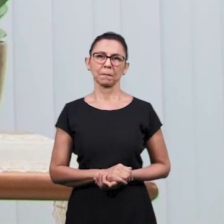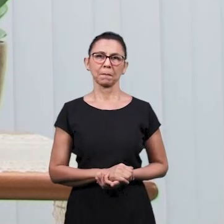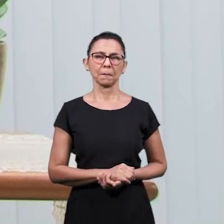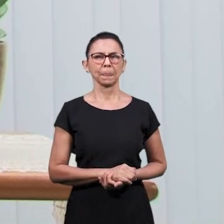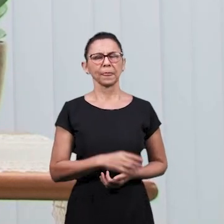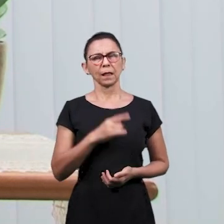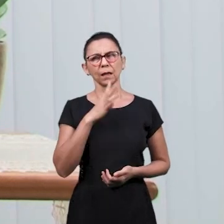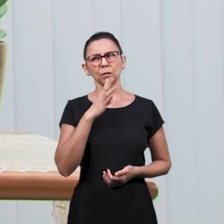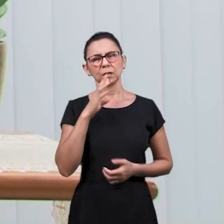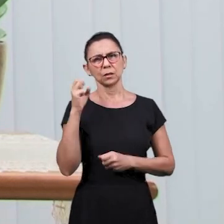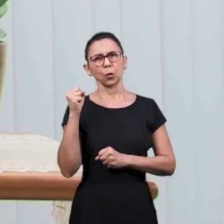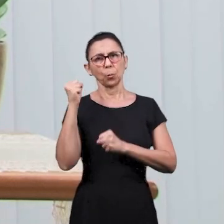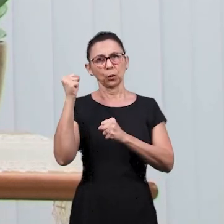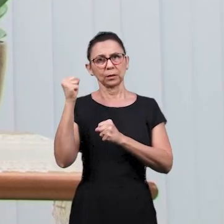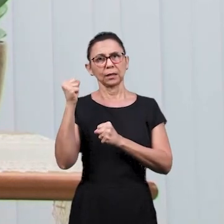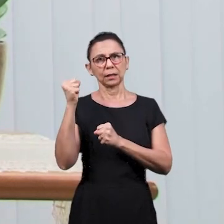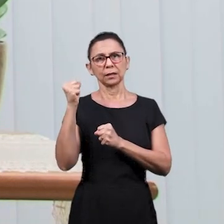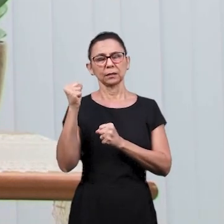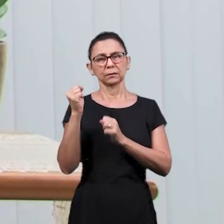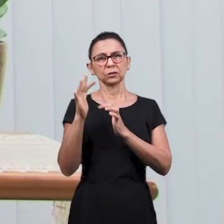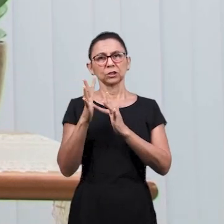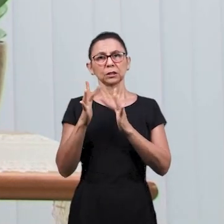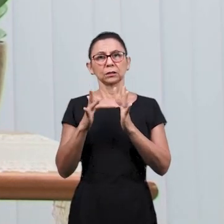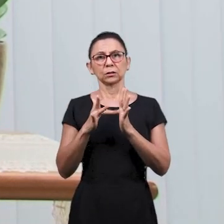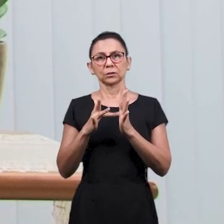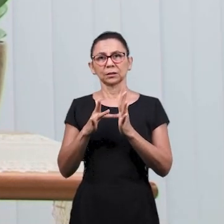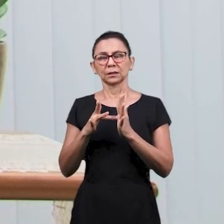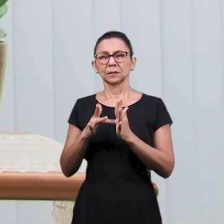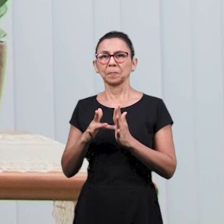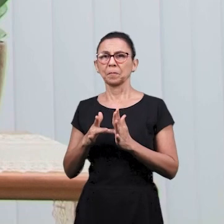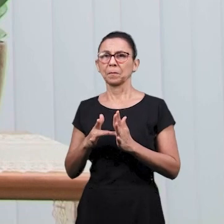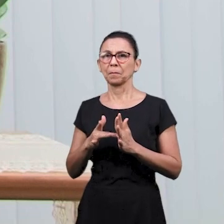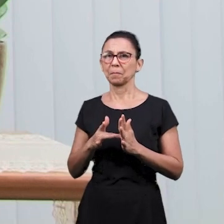это ты». Но Господь не запретил ему.